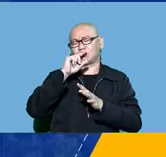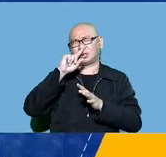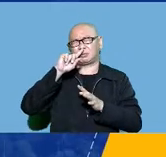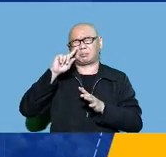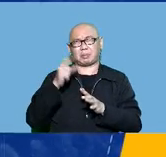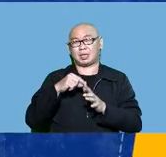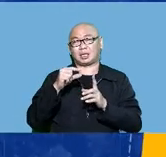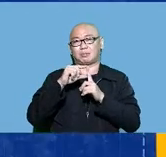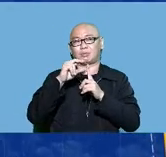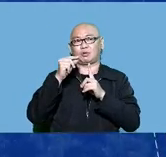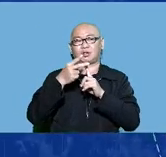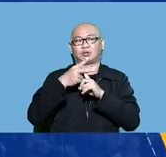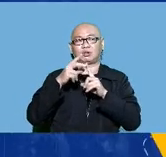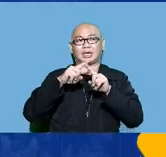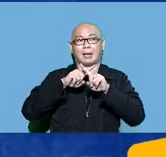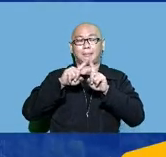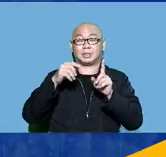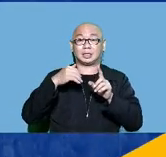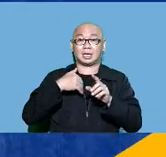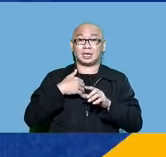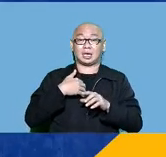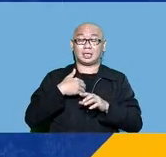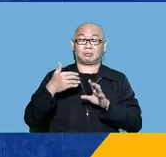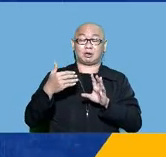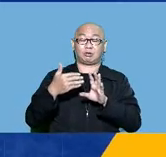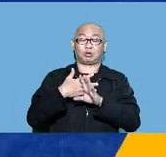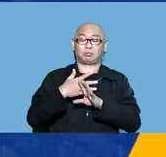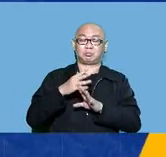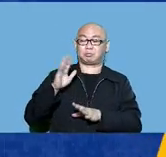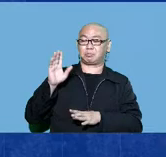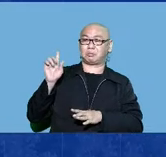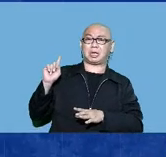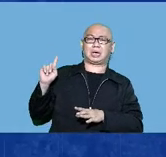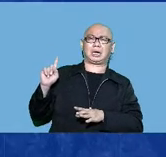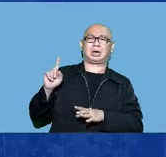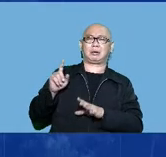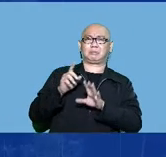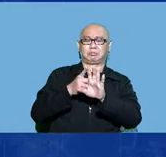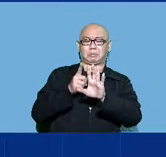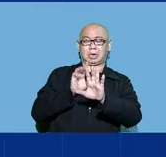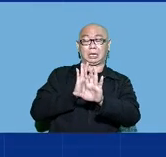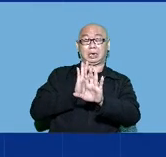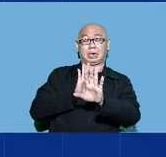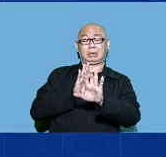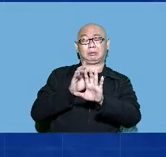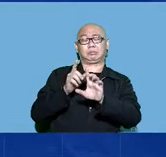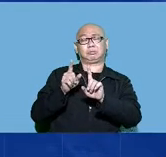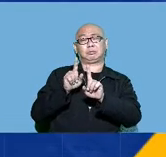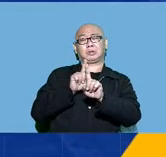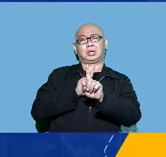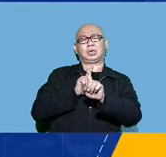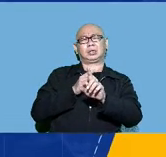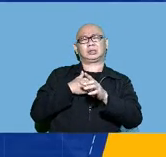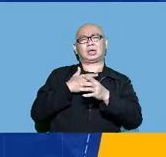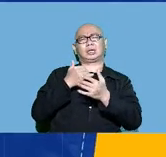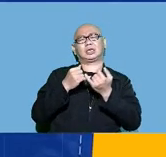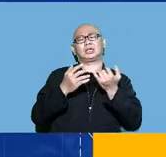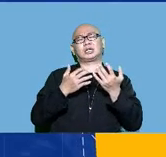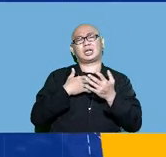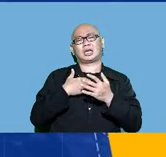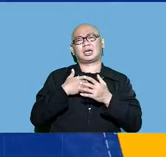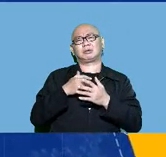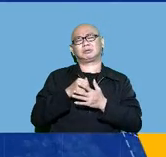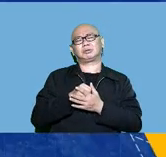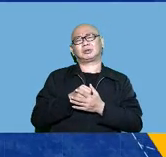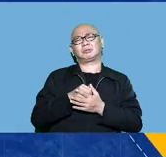profesor, tetapi saya termasuk yang paling belakang sama Prof. Asih Kuswardina itu. Tapi akhirnya saya yang